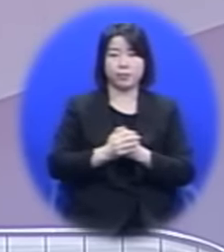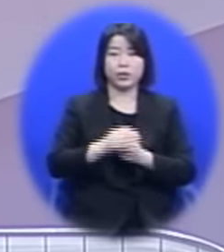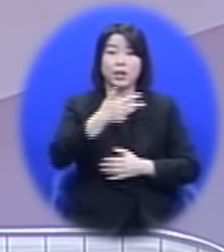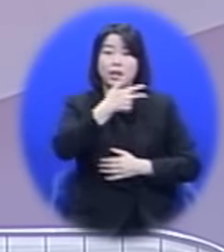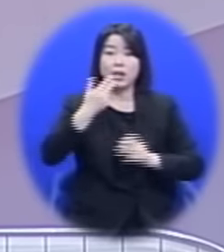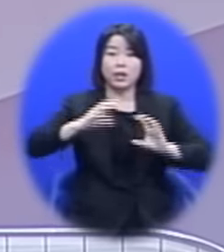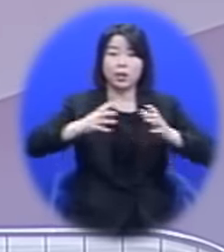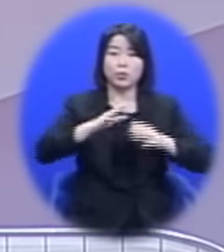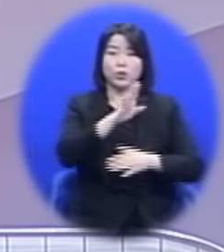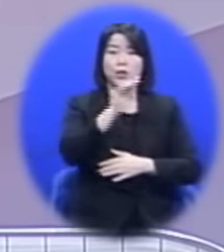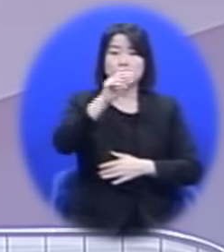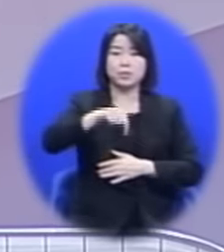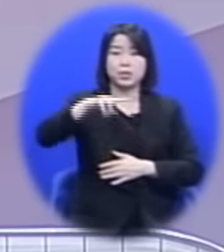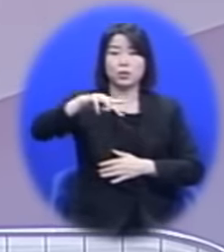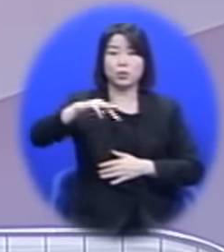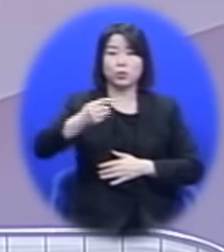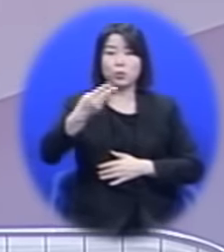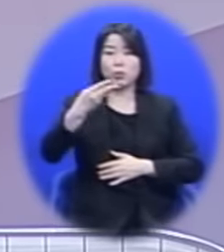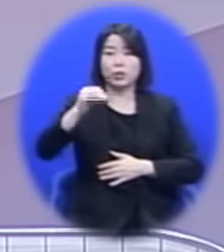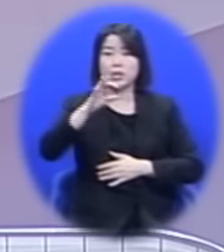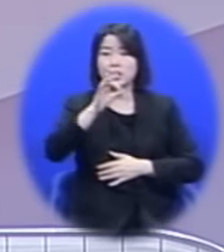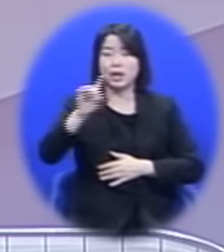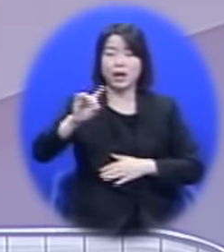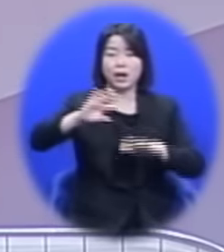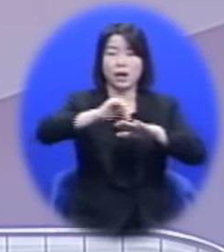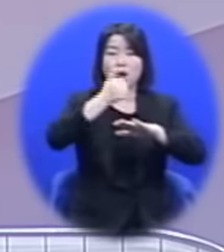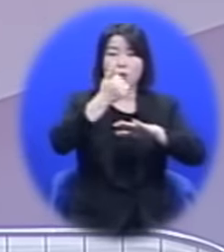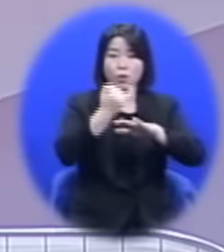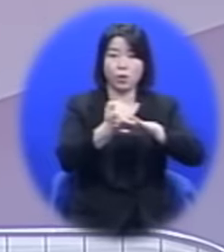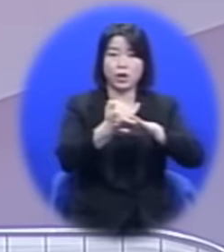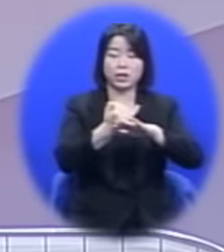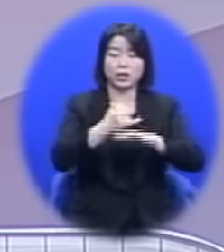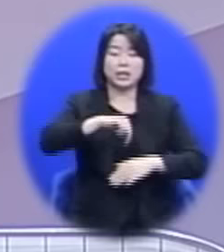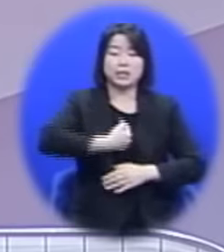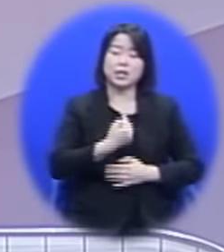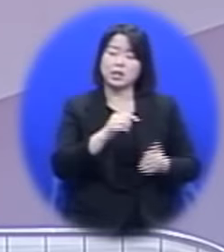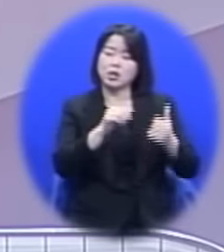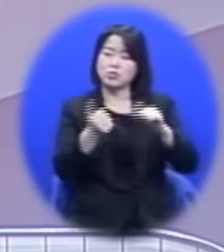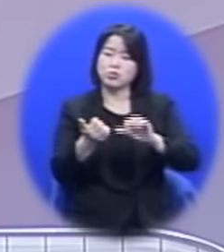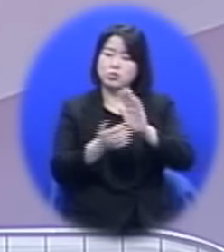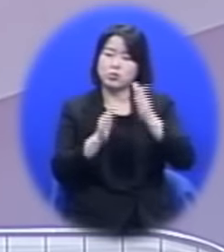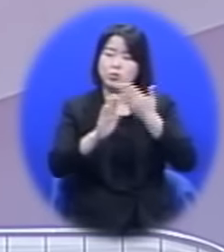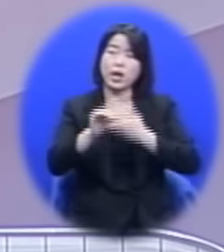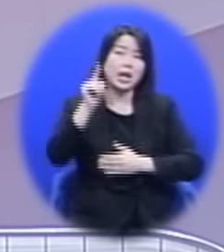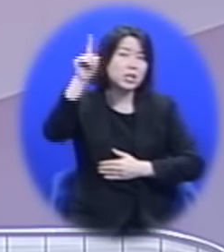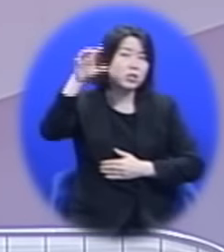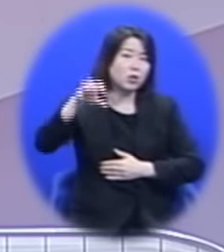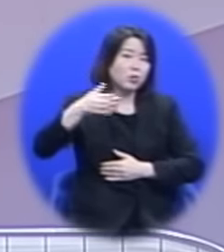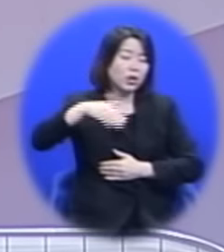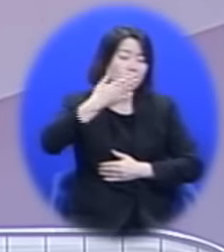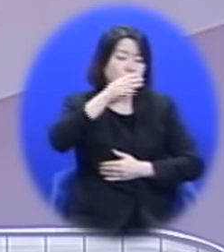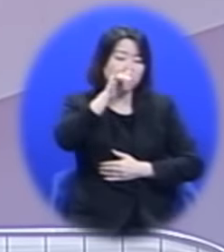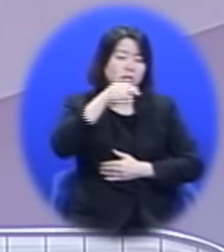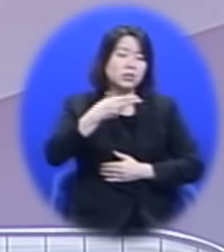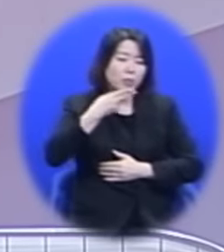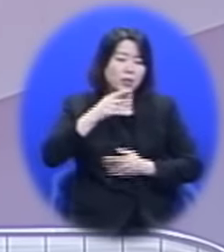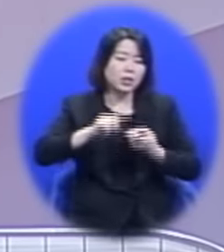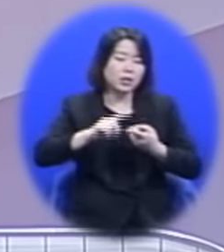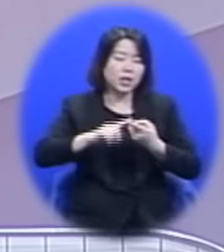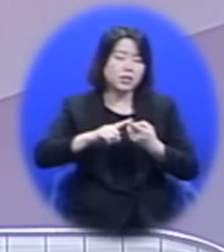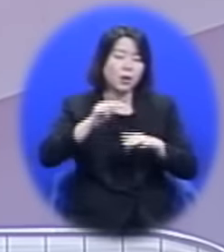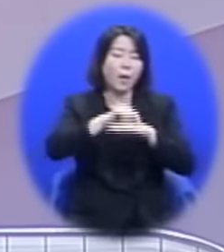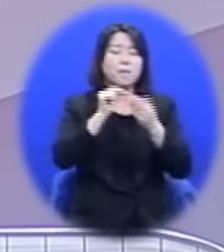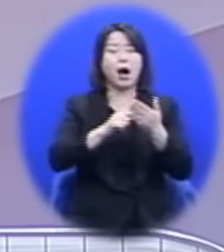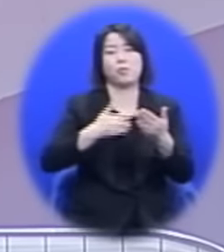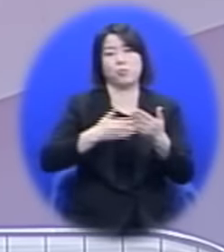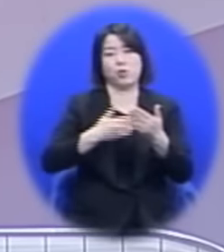여왕이 자기가 죽고 난 다음에 정말 천국에 갈 수 있을지에 대해서 불안한 마음이 들었습니다. 그래서 왕실